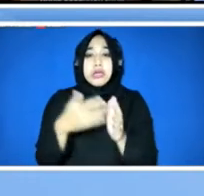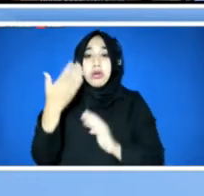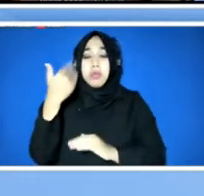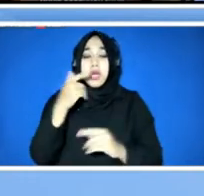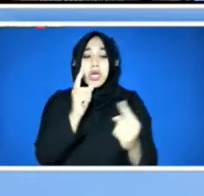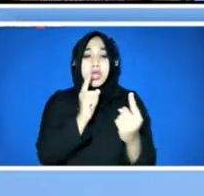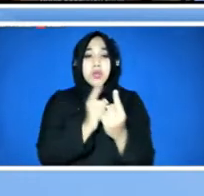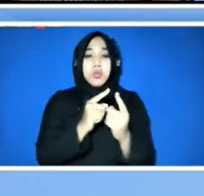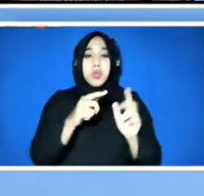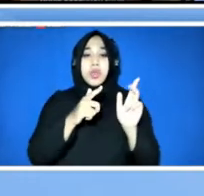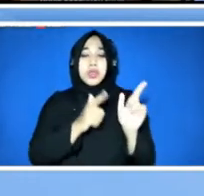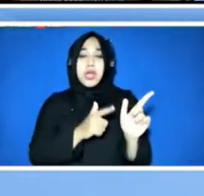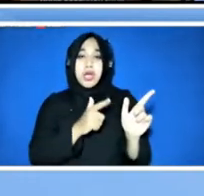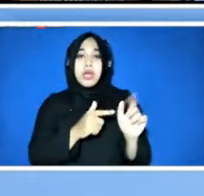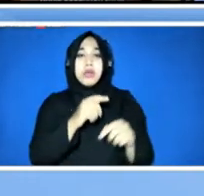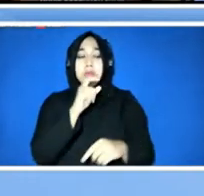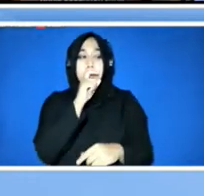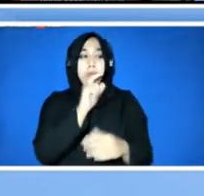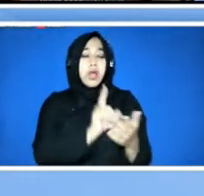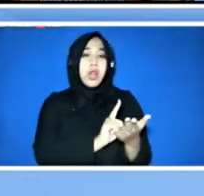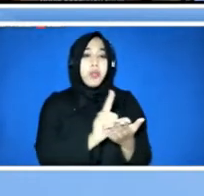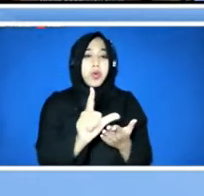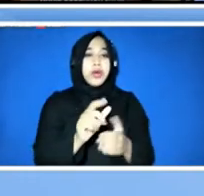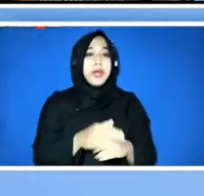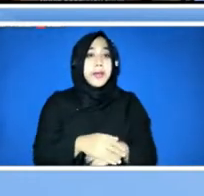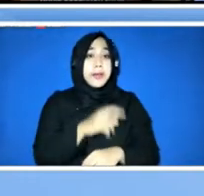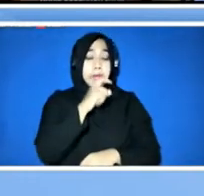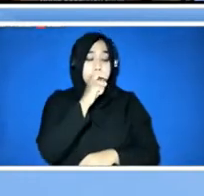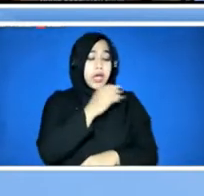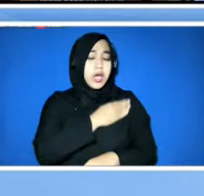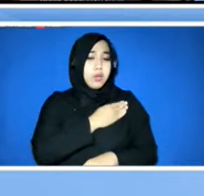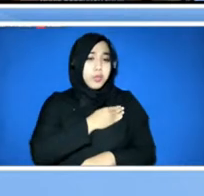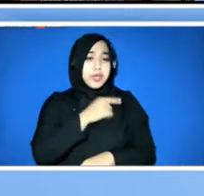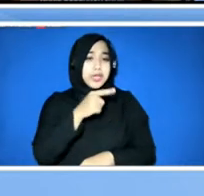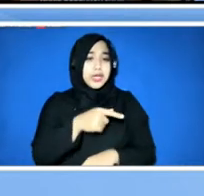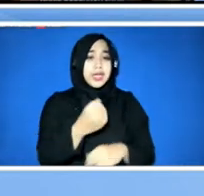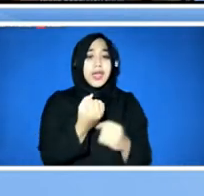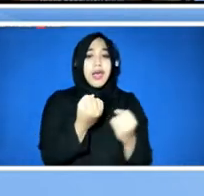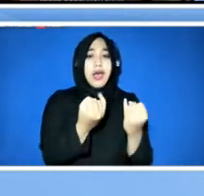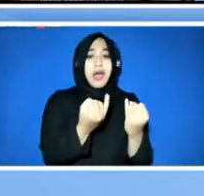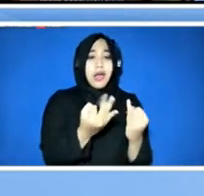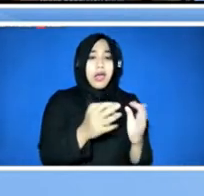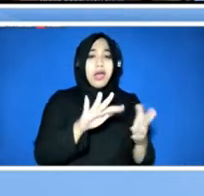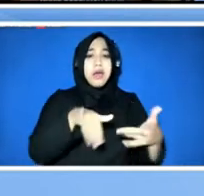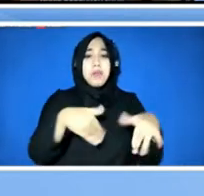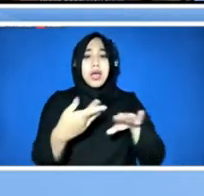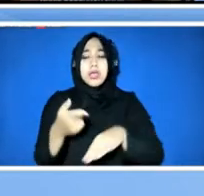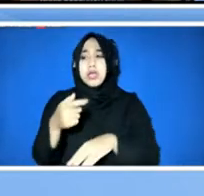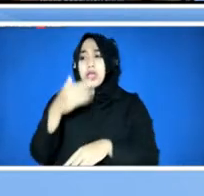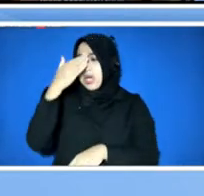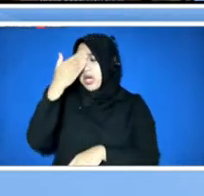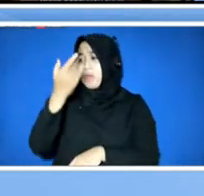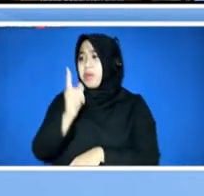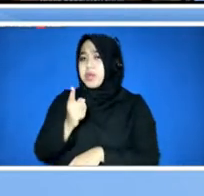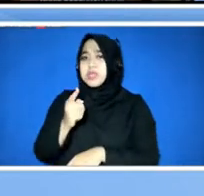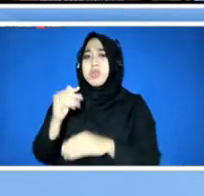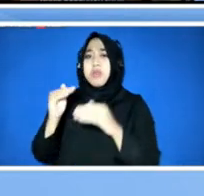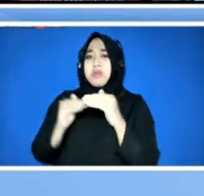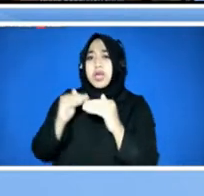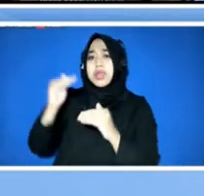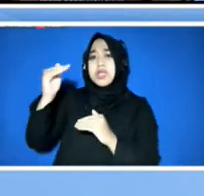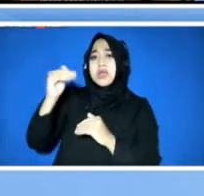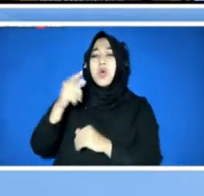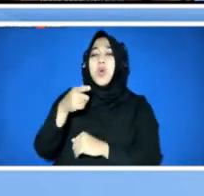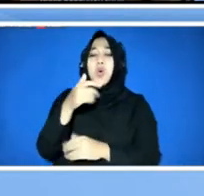Pak, di kabupaten ini angka kematian sekian. Kami cek kenapa nih, kok tiba-tiba melonjak. Oh, ternyata yang kemarin